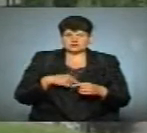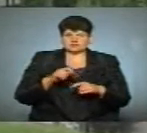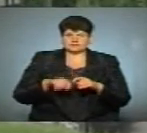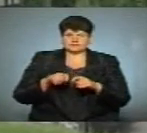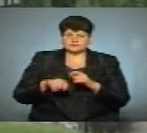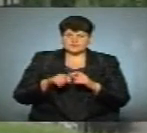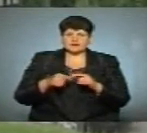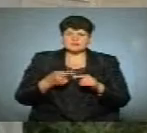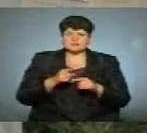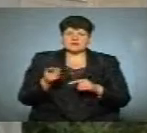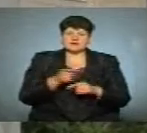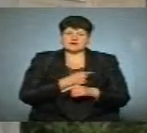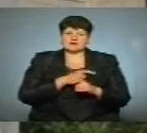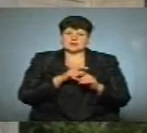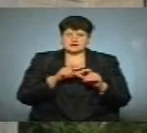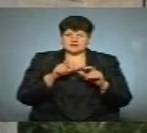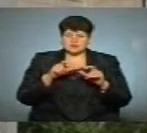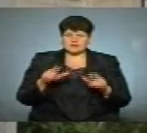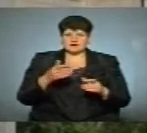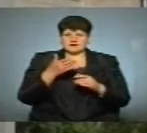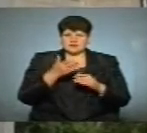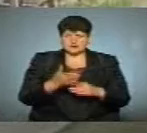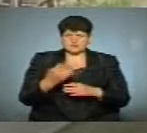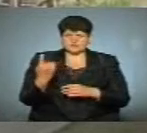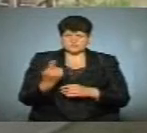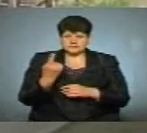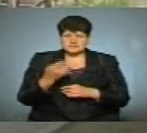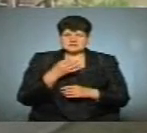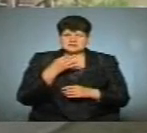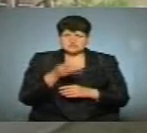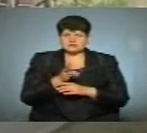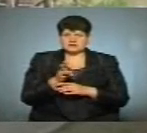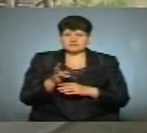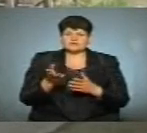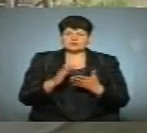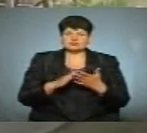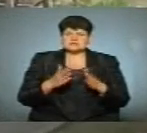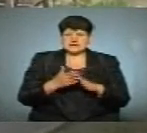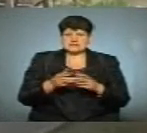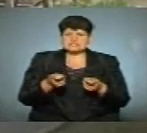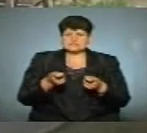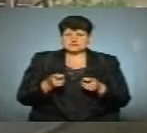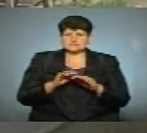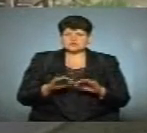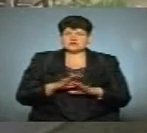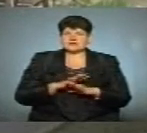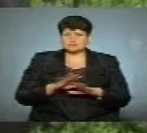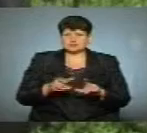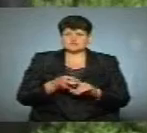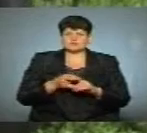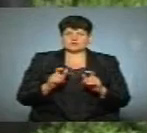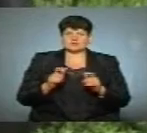обласна університетська лікарня. Речниця медзакладу Ірина Кошіль повідомила, що коментувати на відео, в якому стані завідувачка садочка, не буде через